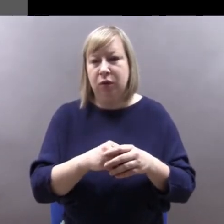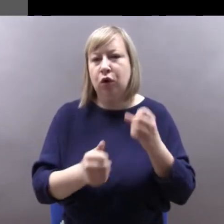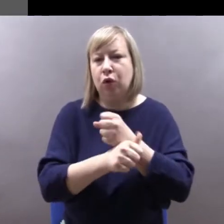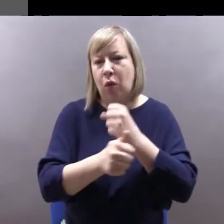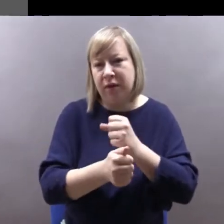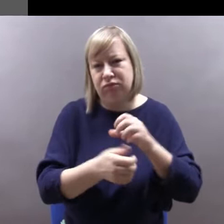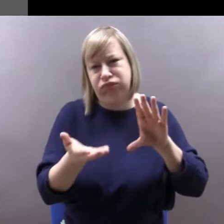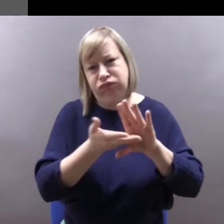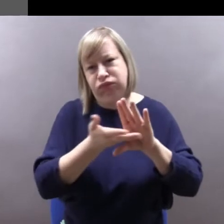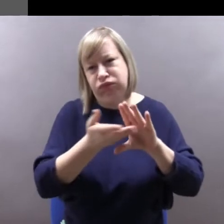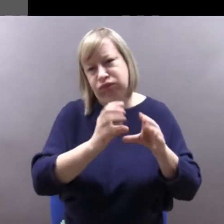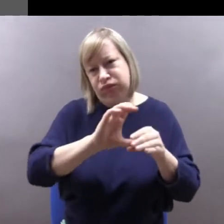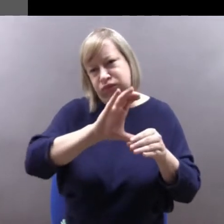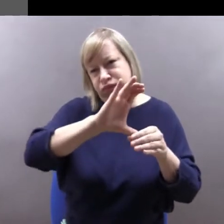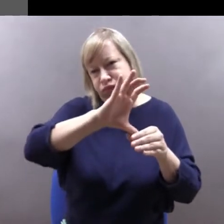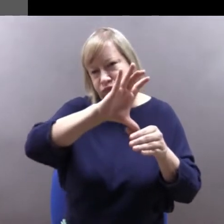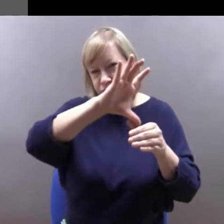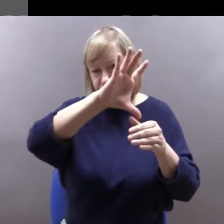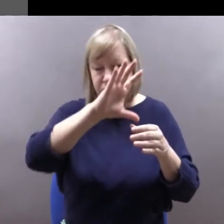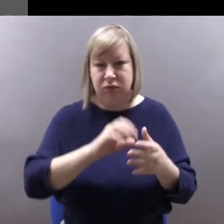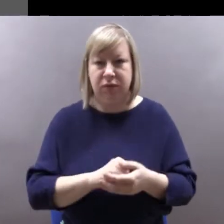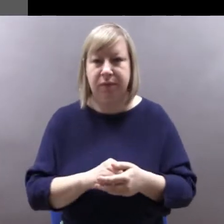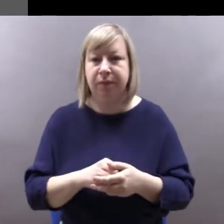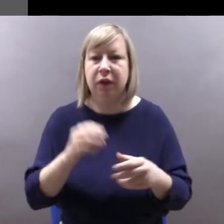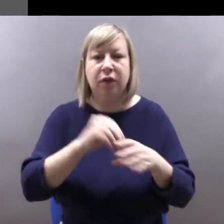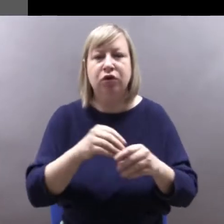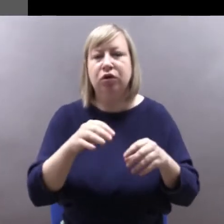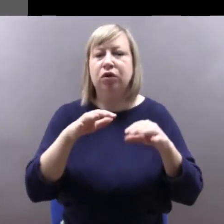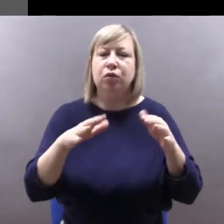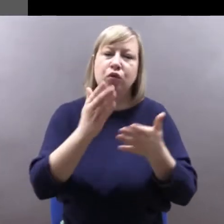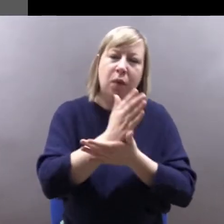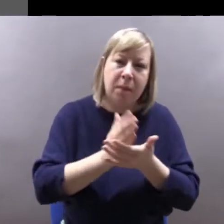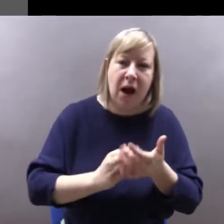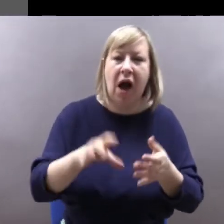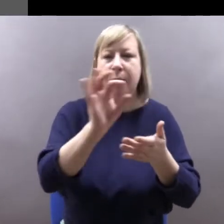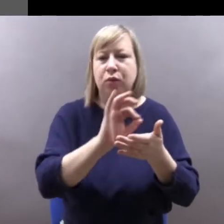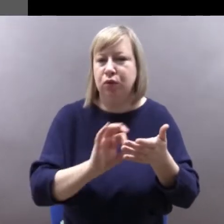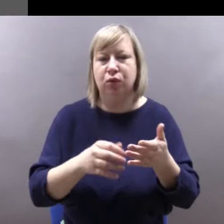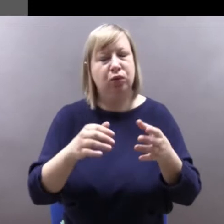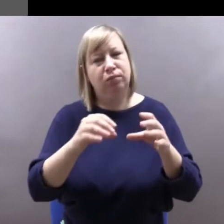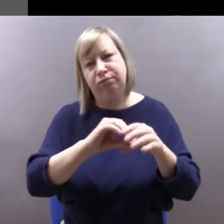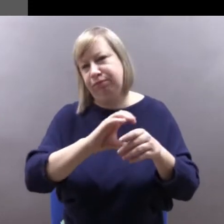Tu było już dużo trudniej, bo o ile, tak jak powiedziałam, w piwnicach mogliśmy troszeczkę